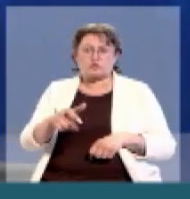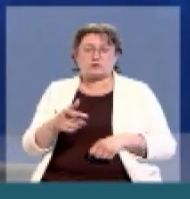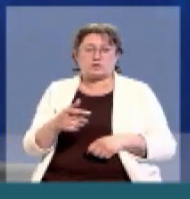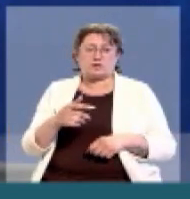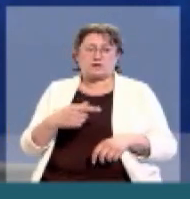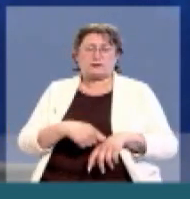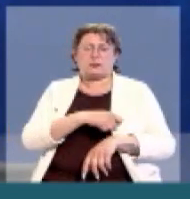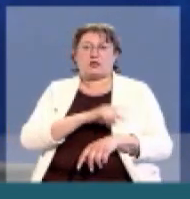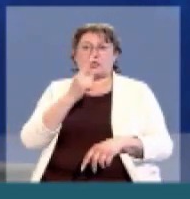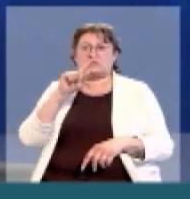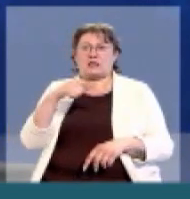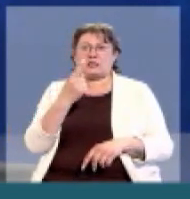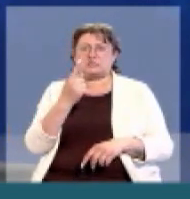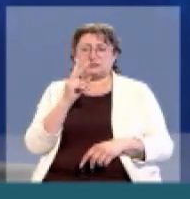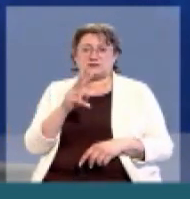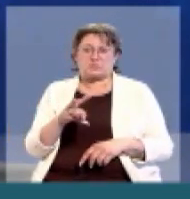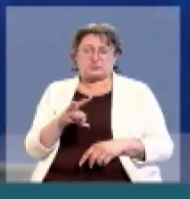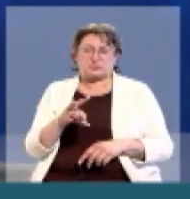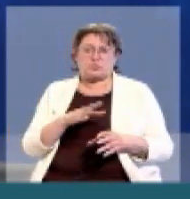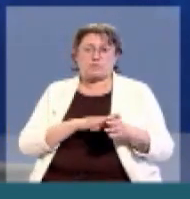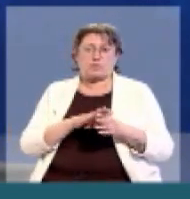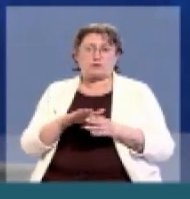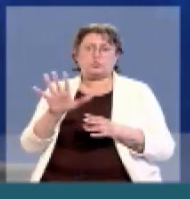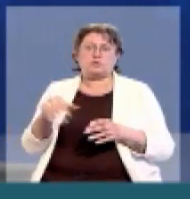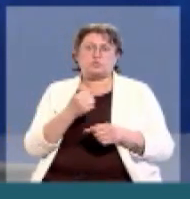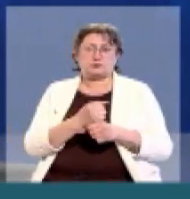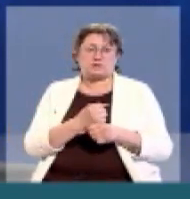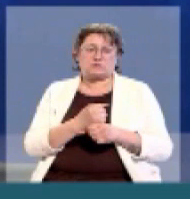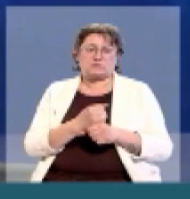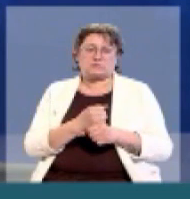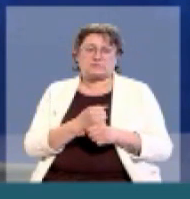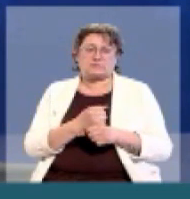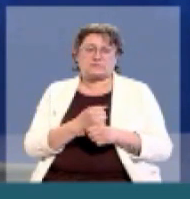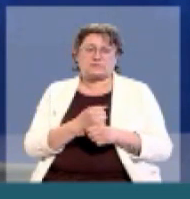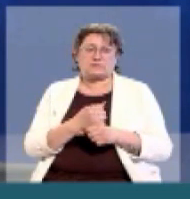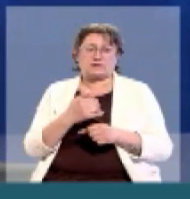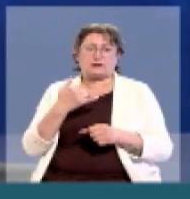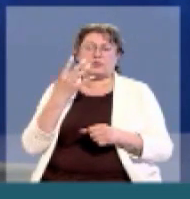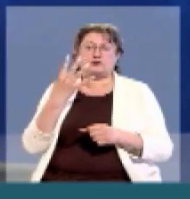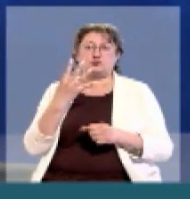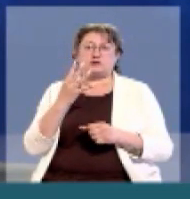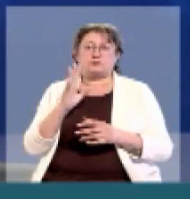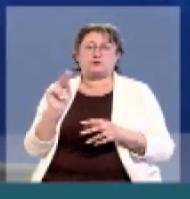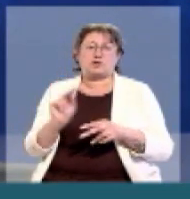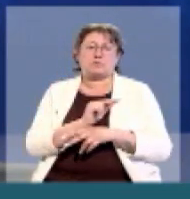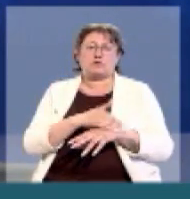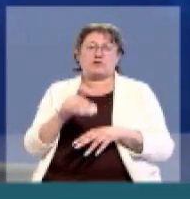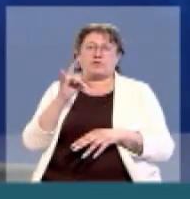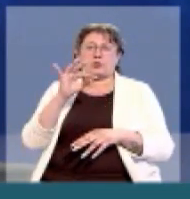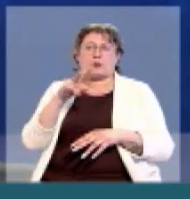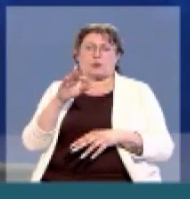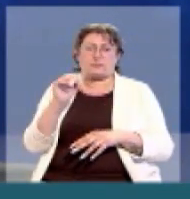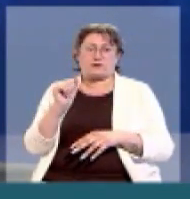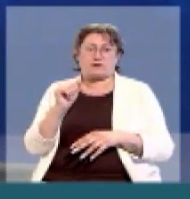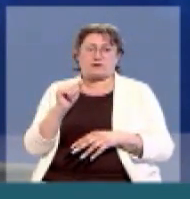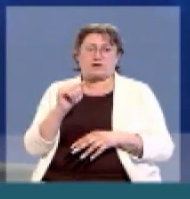есть протяженность 1,1 километр, полностью мы это сделаем. Также у нас идут 4 небольшие реконструкции, это улица Фролова,